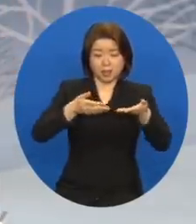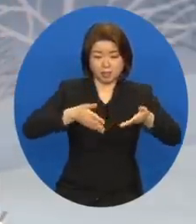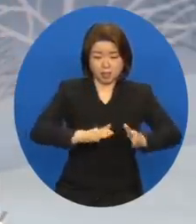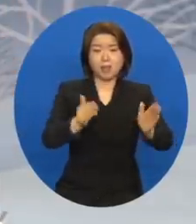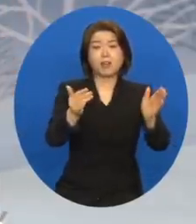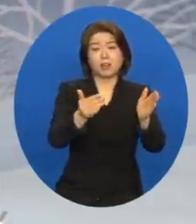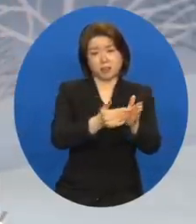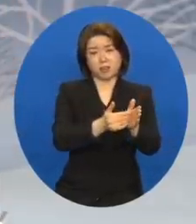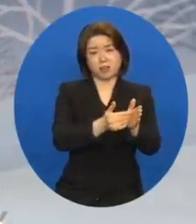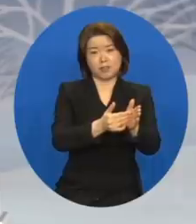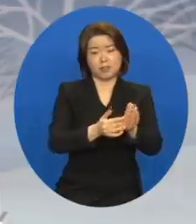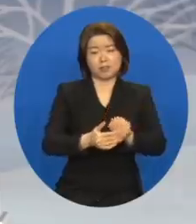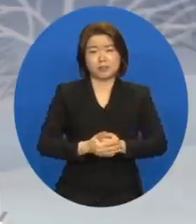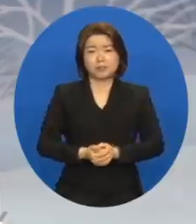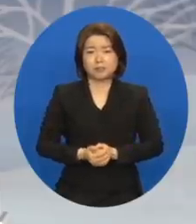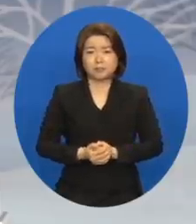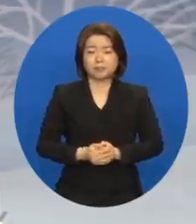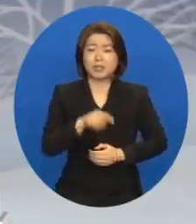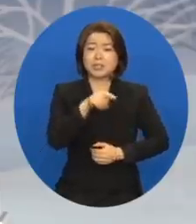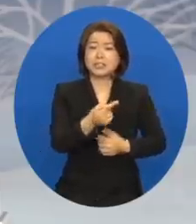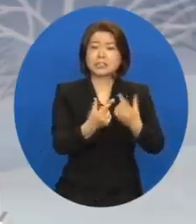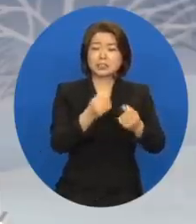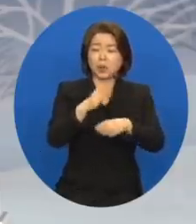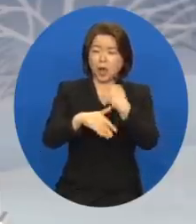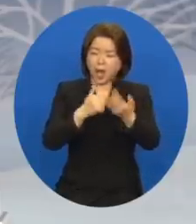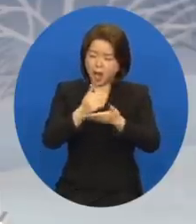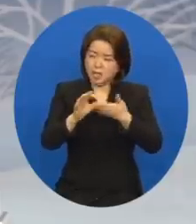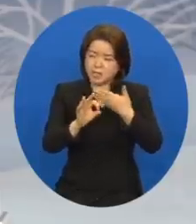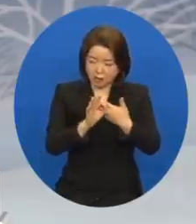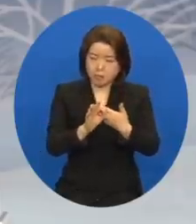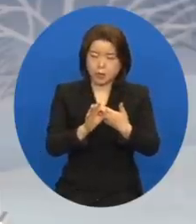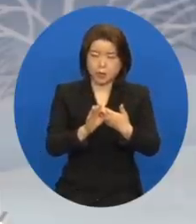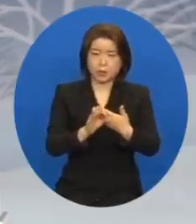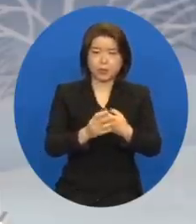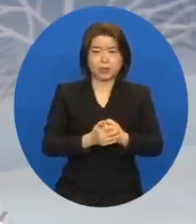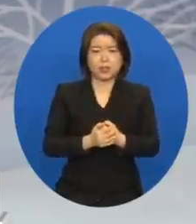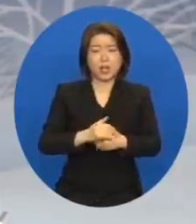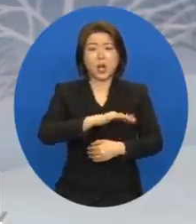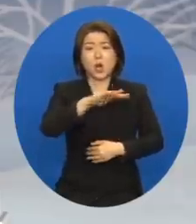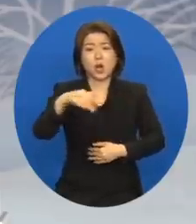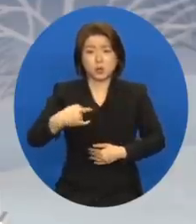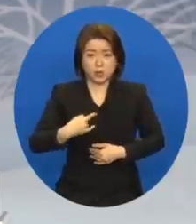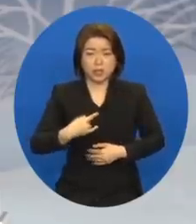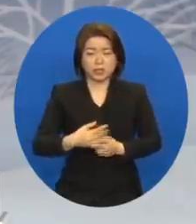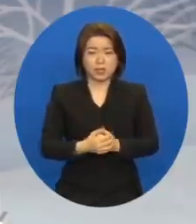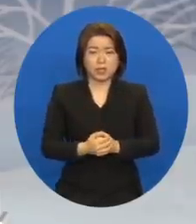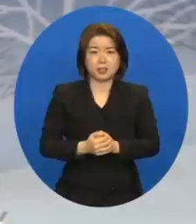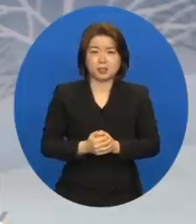태어나셨습니다. 그런 하나님이시라면 우리에게